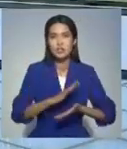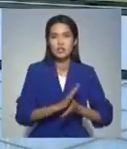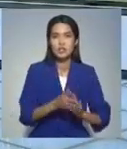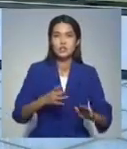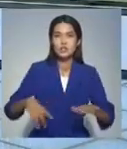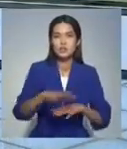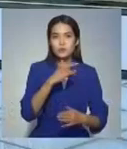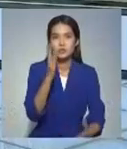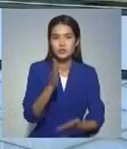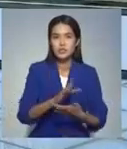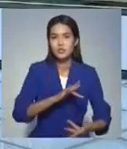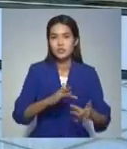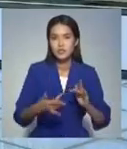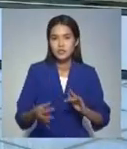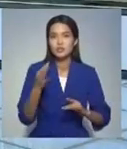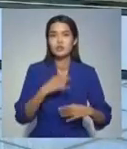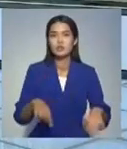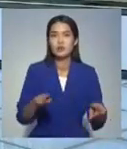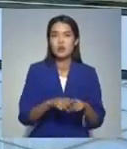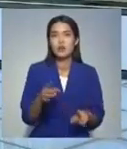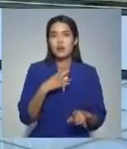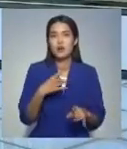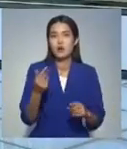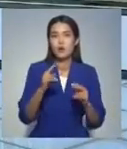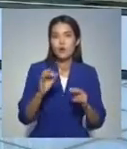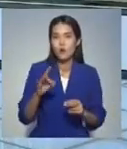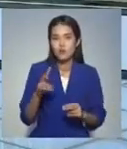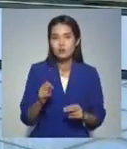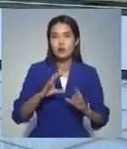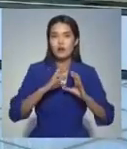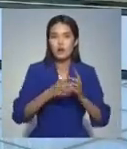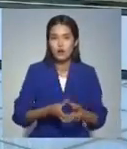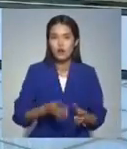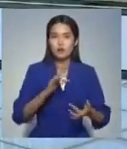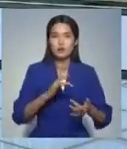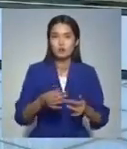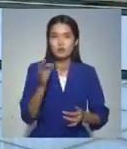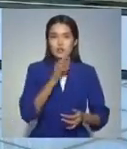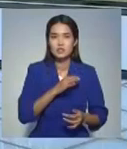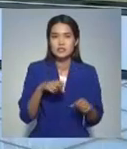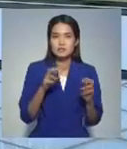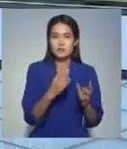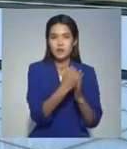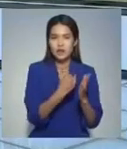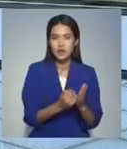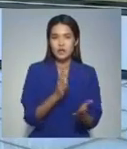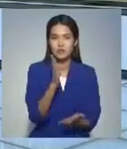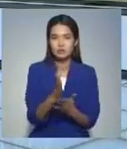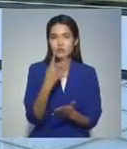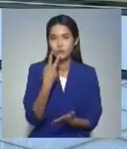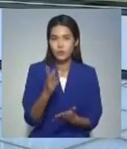республикалық телеарналар, интернет ресурстар, сондай-ақ ақорданың әлеуметтік желідегі ресми аккаунттарынан тікелей эфирде